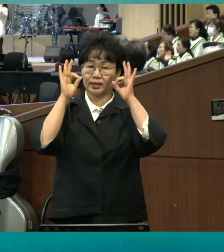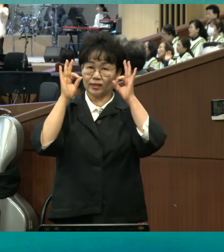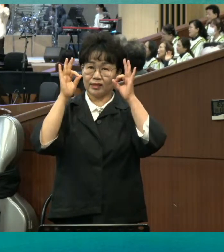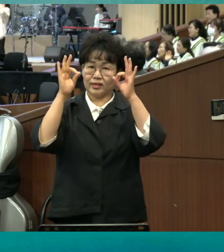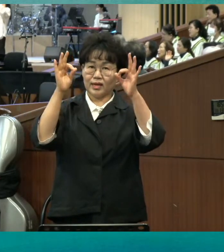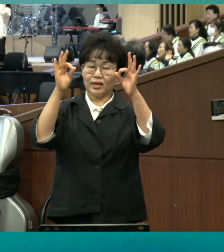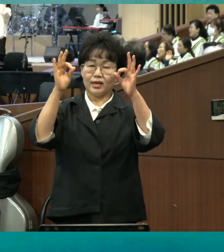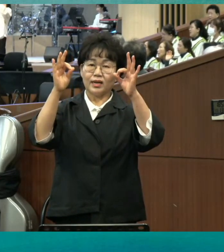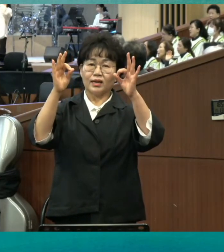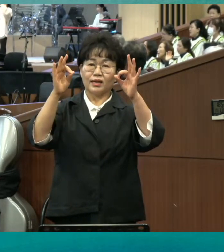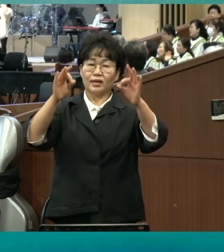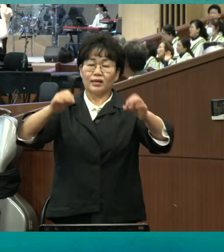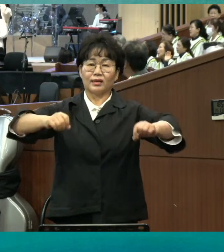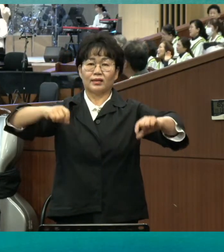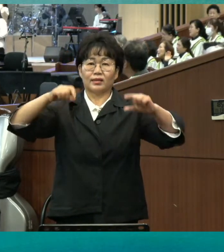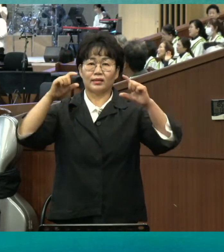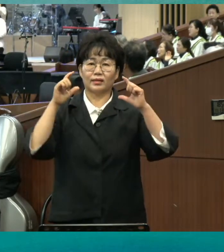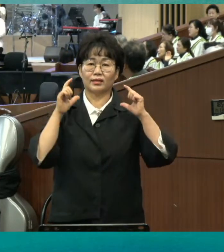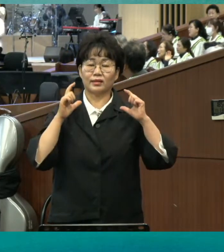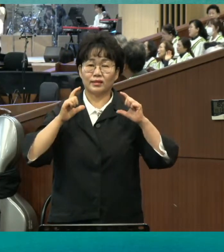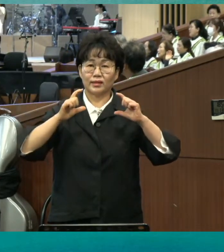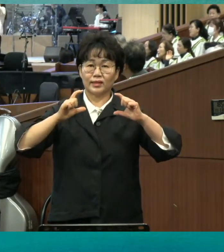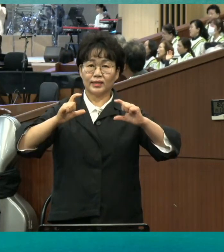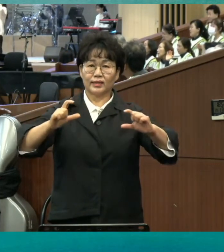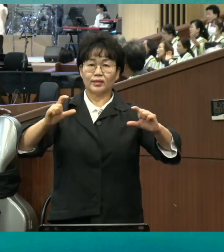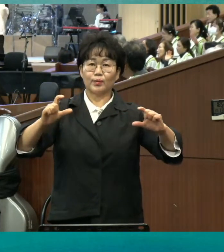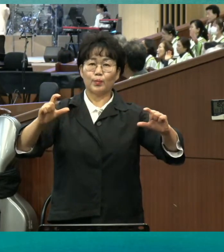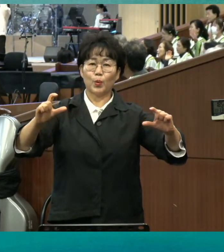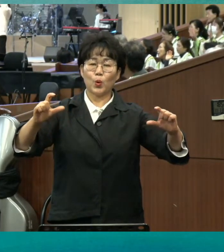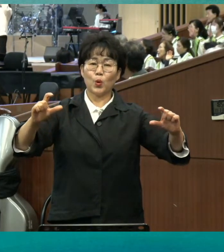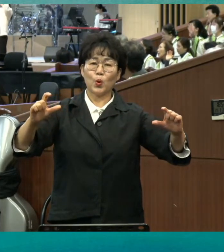오리라. 함께 선포해